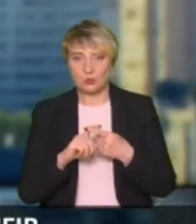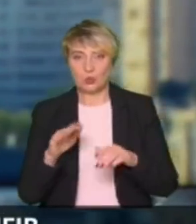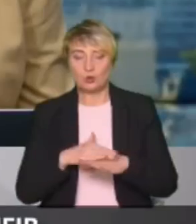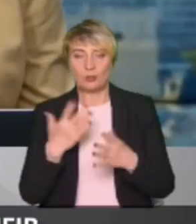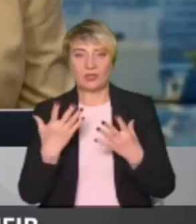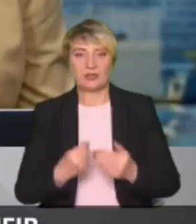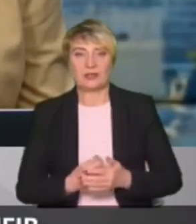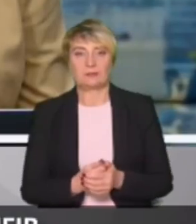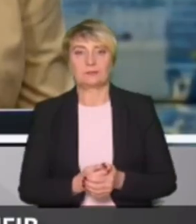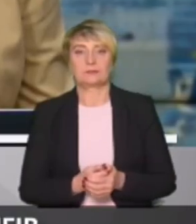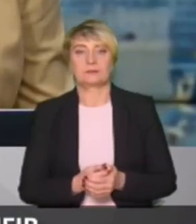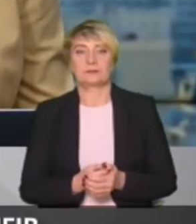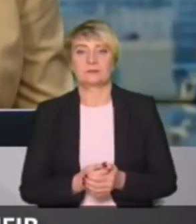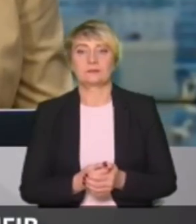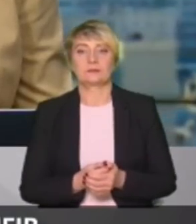Доброго.